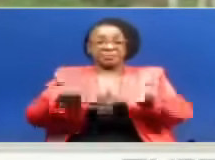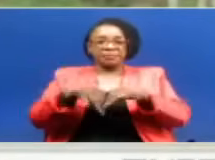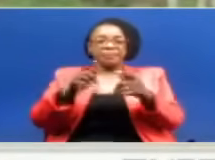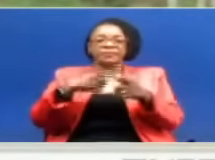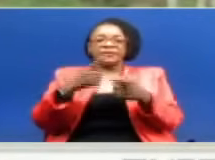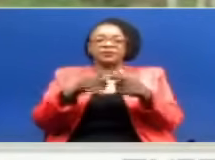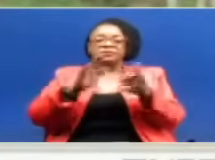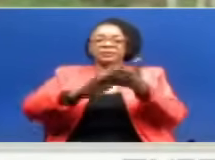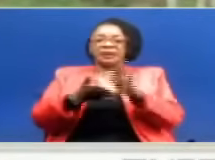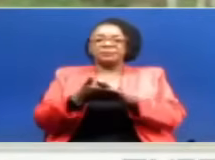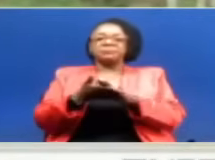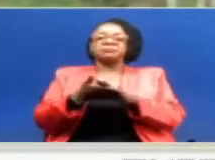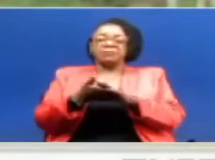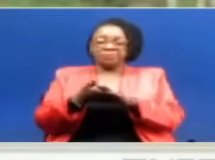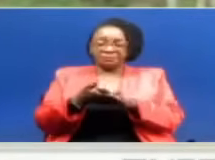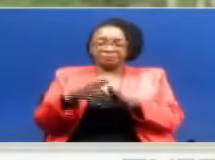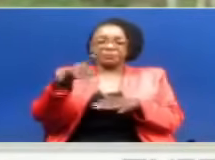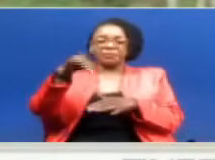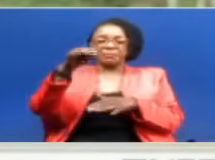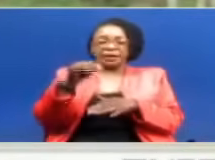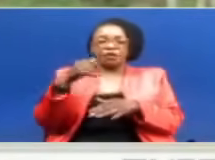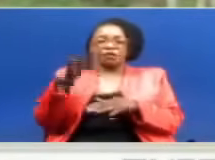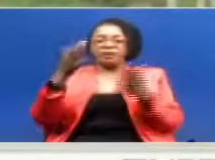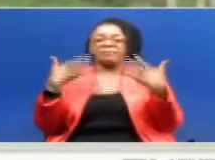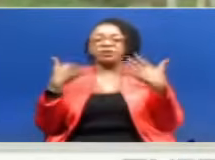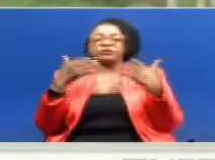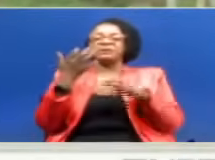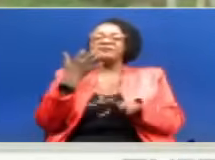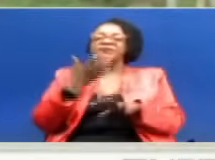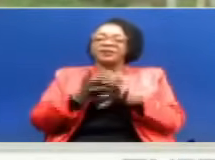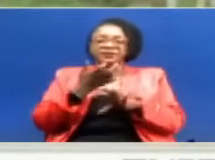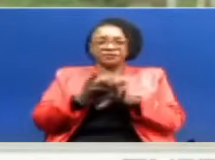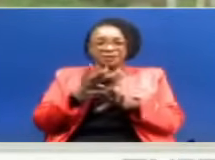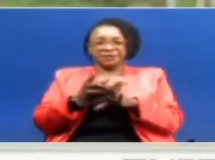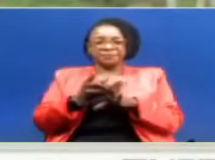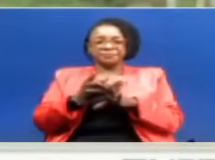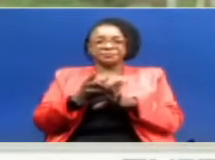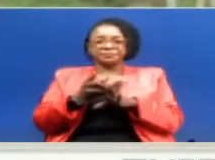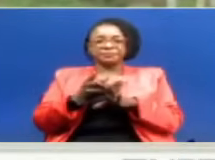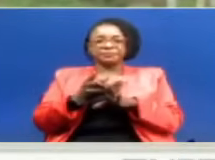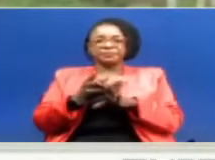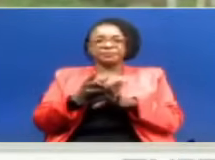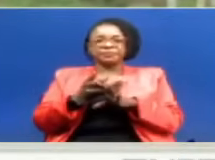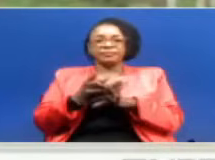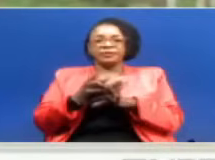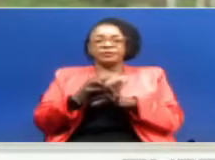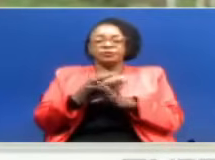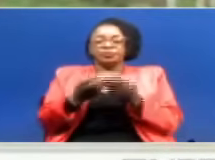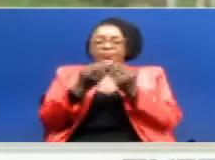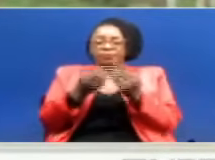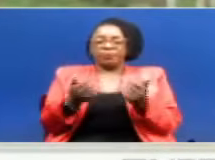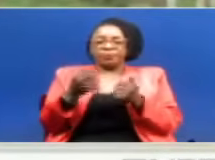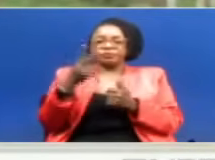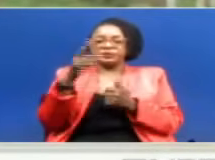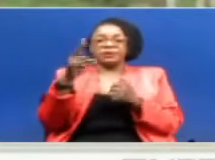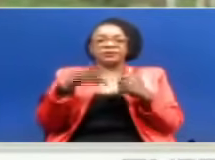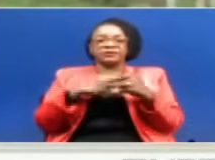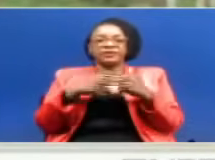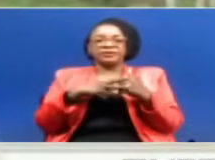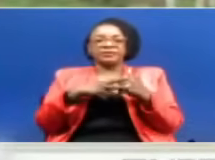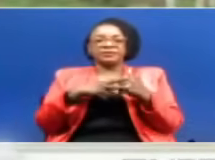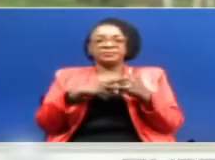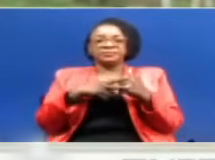become the queen of Meru. It will be very difficult to tingiza in 2027. Everywhere it's